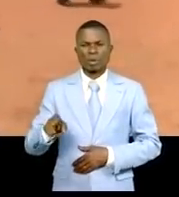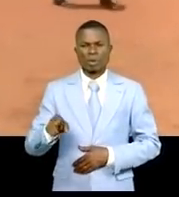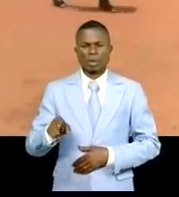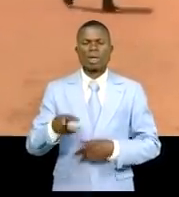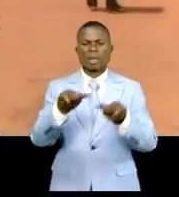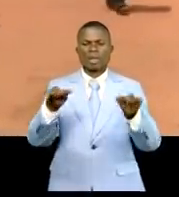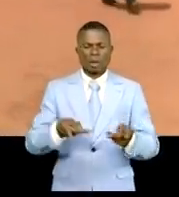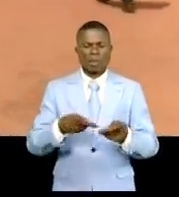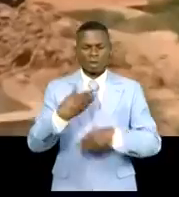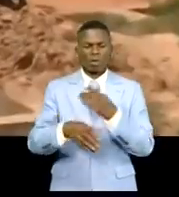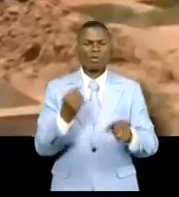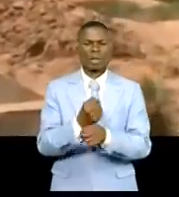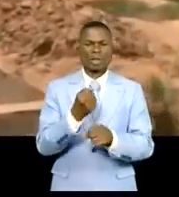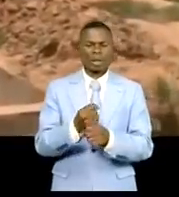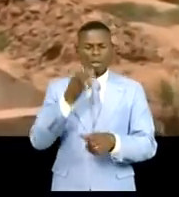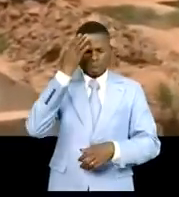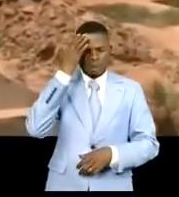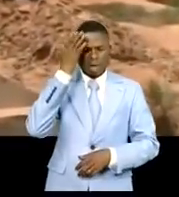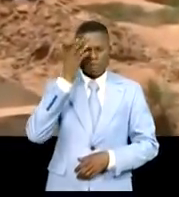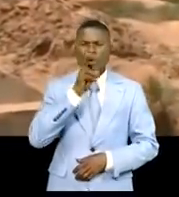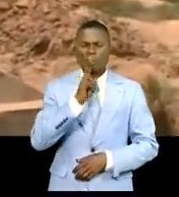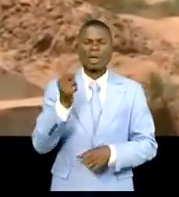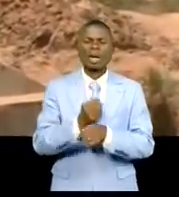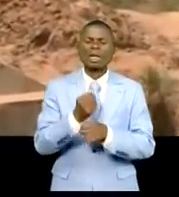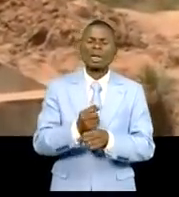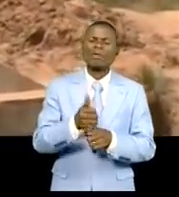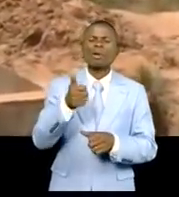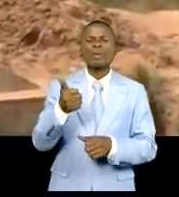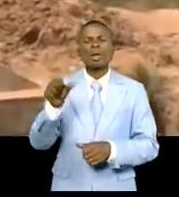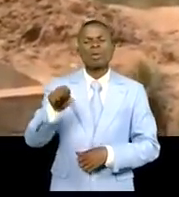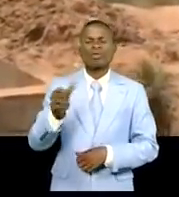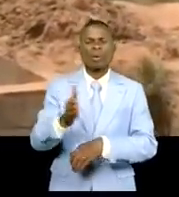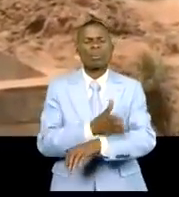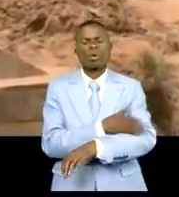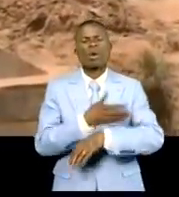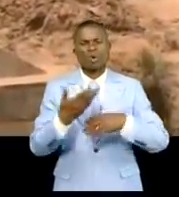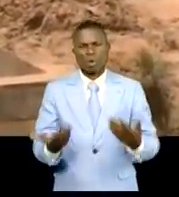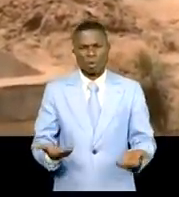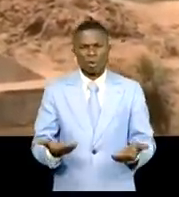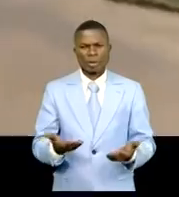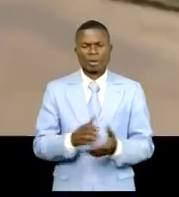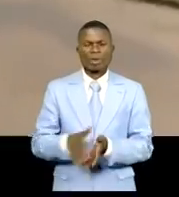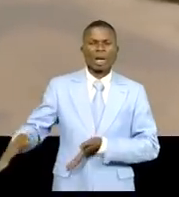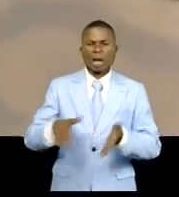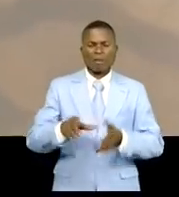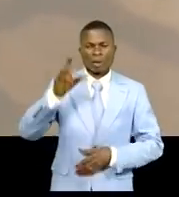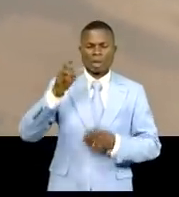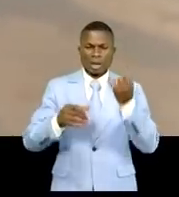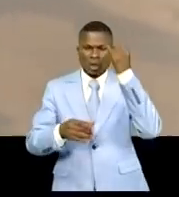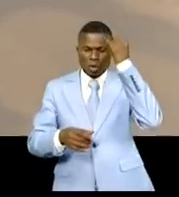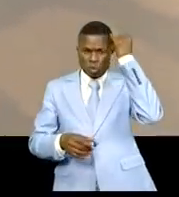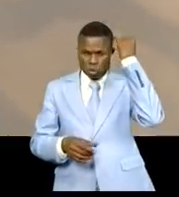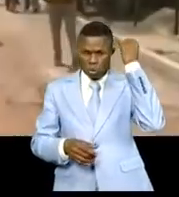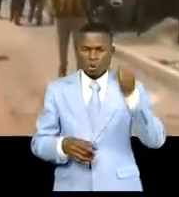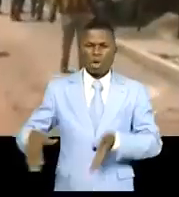sites de travail. Question pour l'exécutif provincial de se rendre compte de l'avancement du travaux. Les avenues Lumumba, de la mission